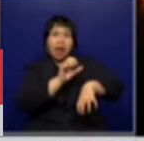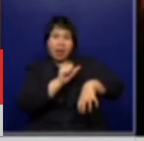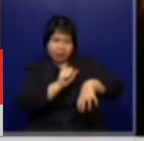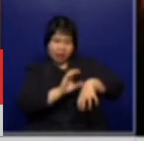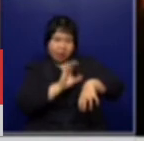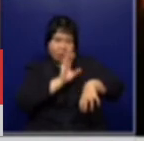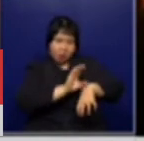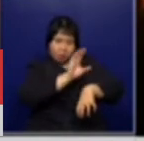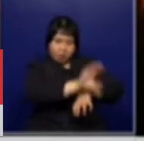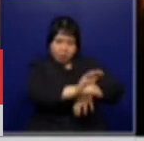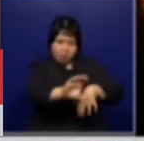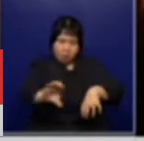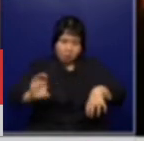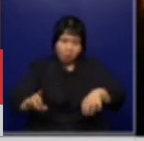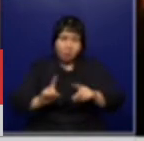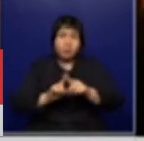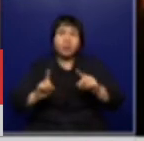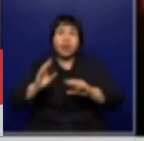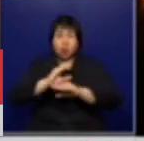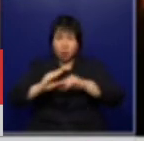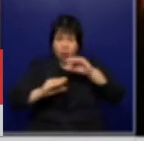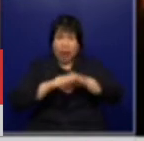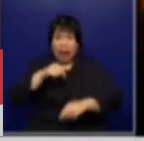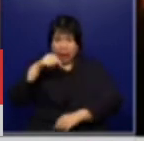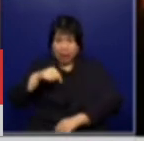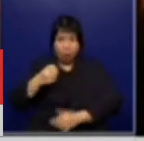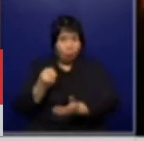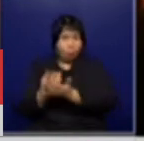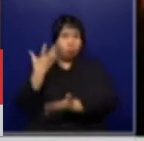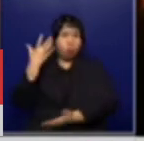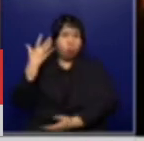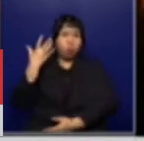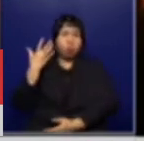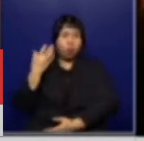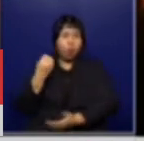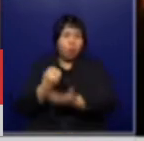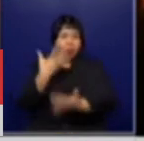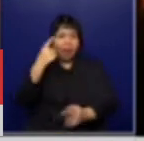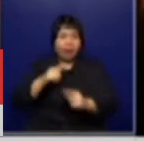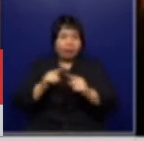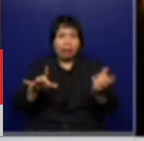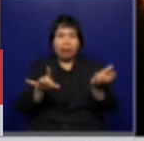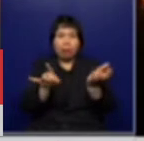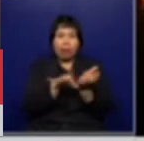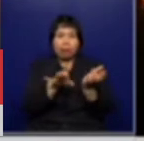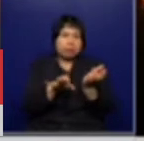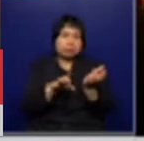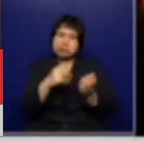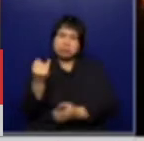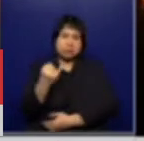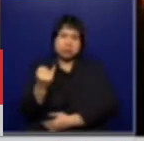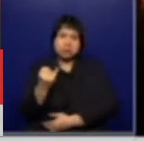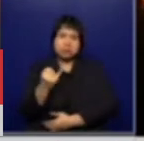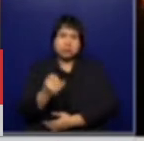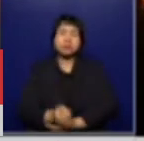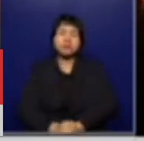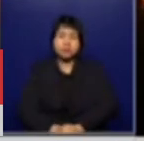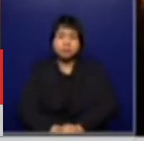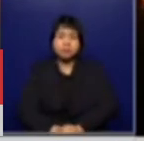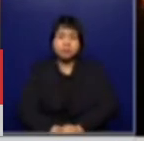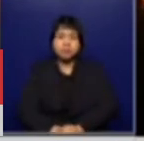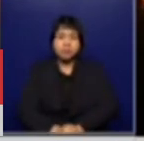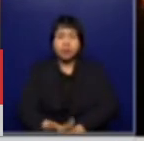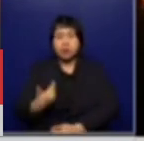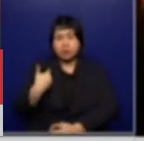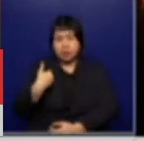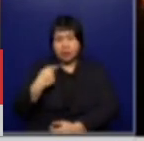ค่ะจะพบว่าโครงการนี้ใช้งบประมาณสูงเกินจริงแต่คุณภาพต่ำเกินมาตรฐานค่ะนอกจากนี้ค่ะก็ยังพบ